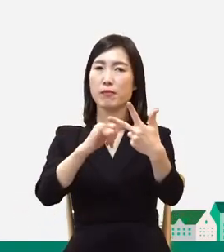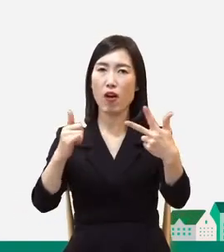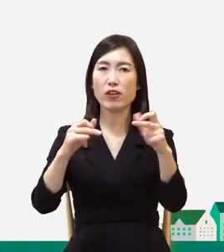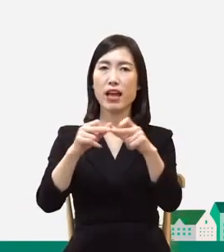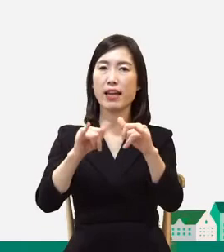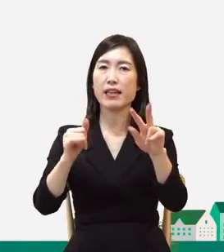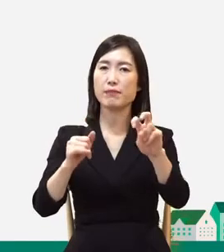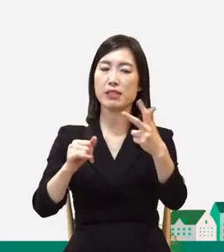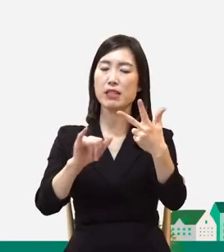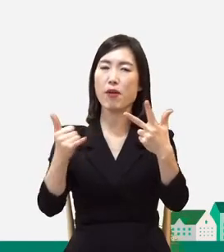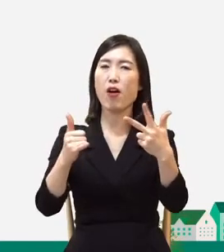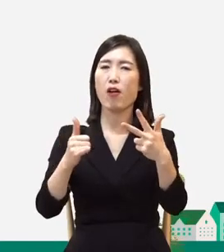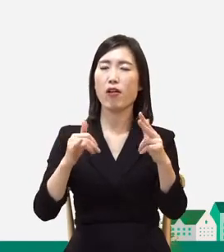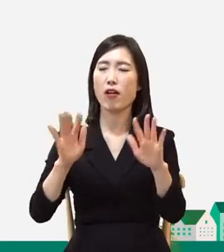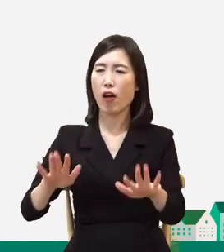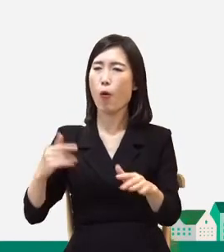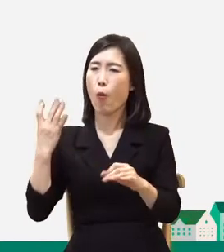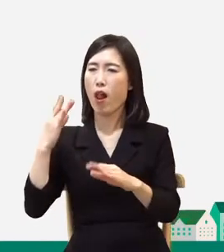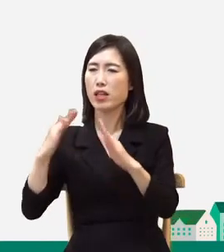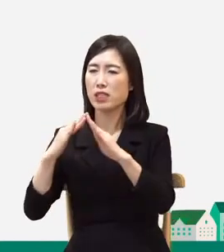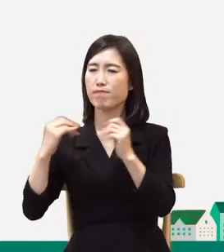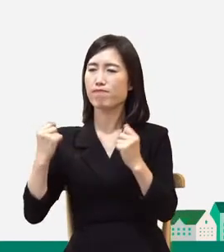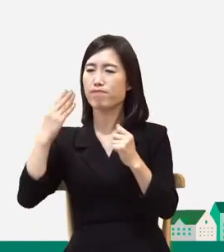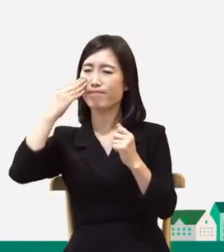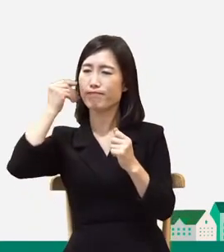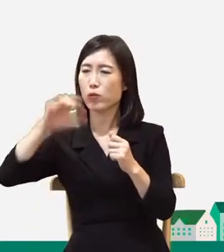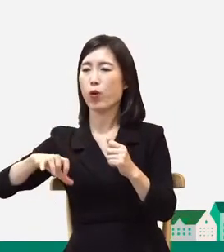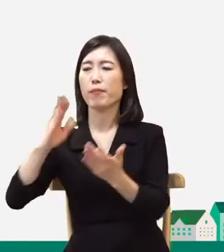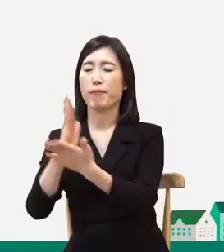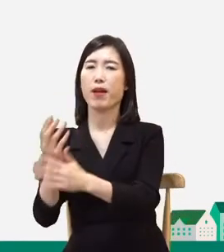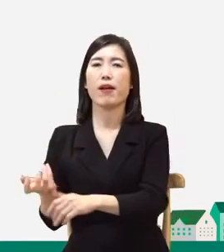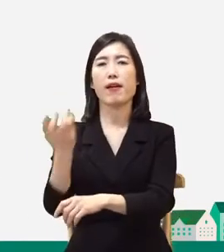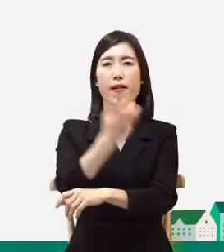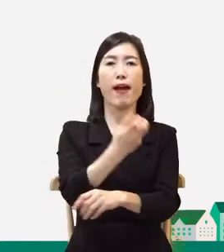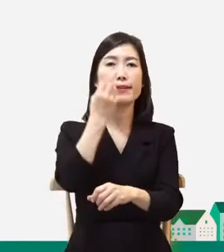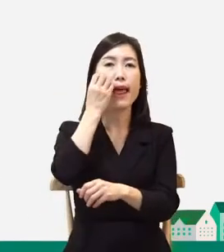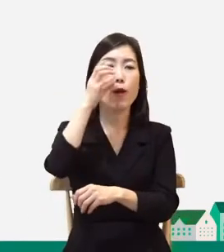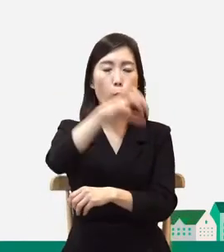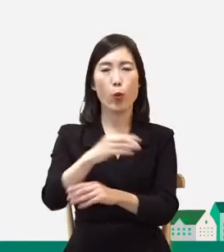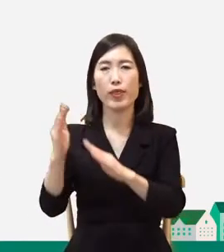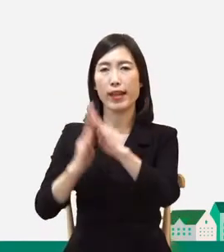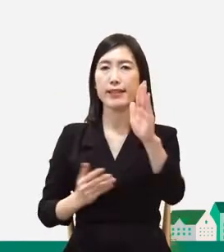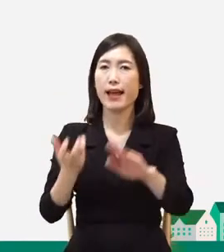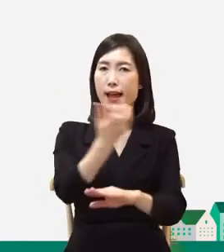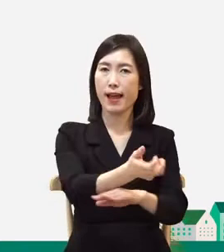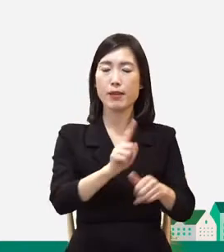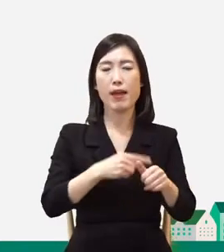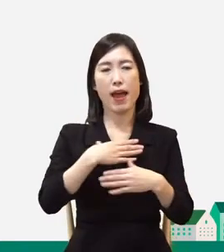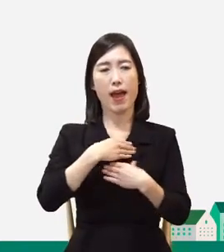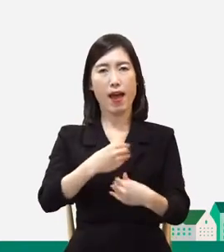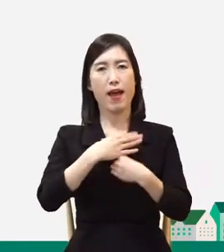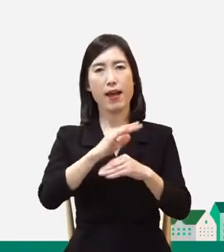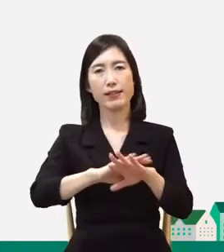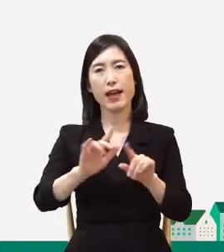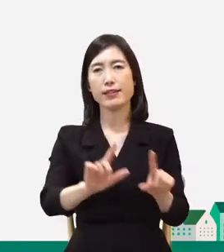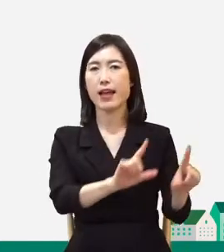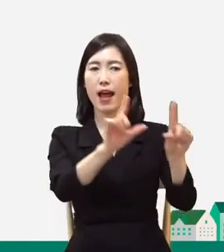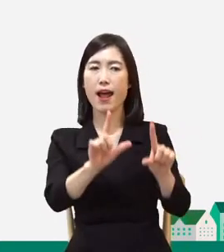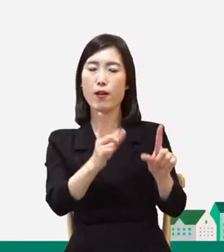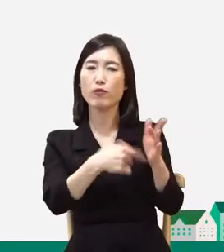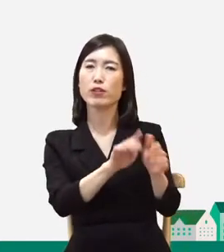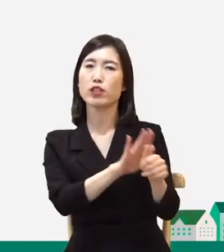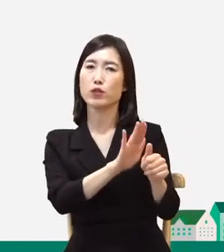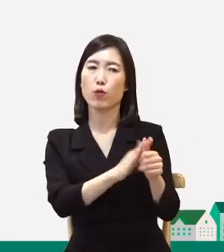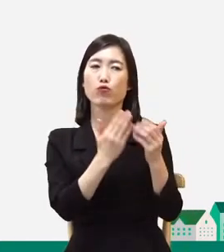장애인분들이 수십 년을 익숙하게 살아오던 거주지를 떠나 새로운 곳에 보금자리를 마련하고 안정된 삶을 살 수 있도록